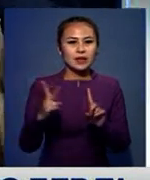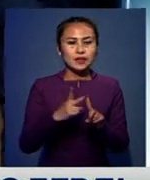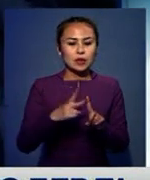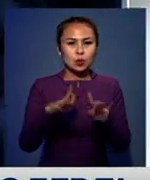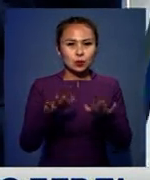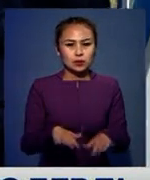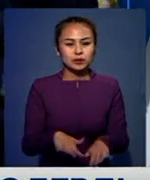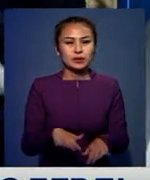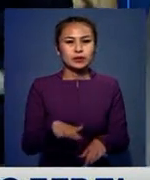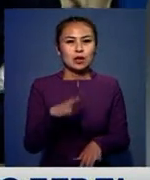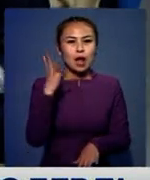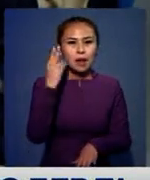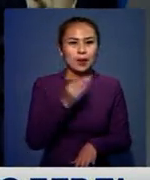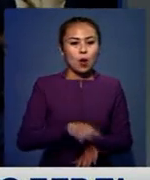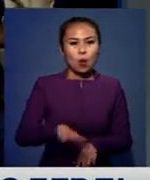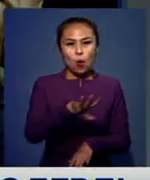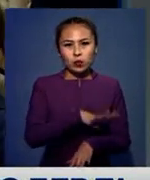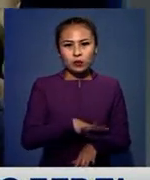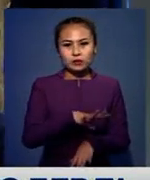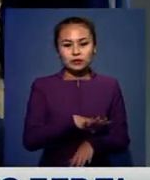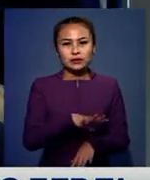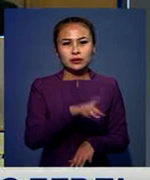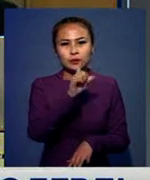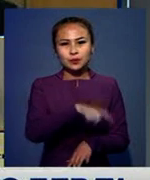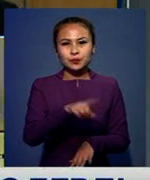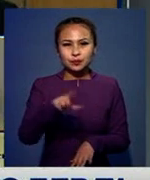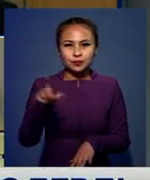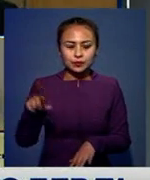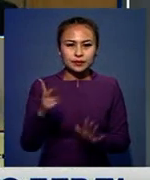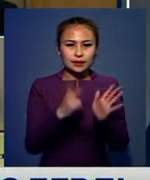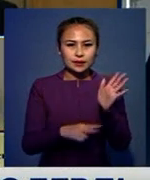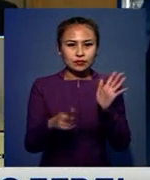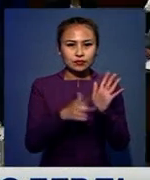орында Алматы облысы, аталған өңірдегі жұртшылықтың